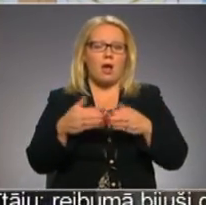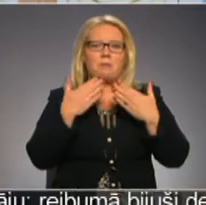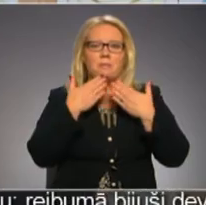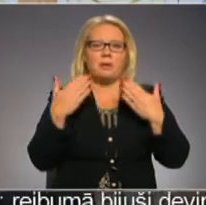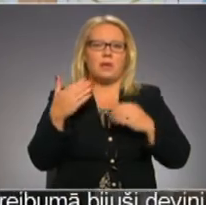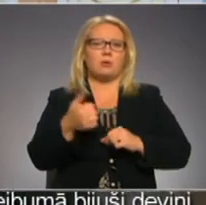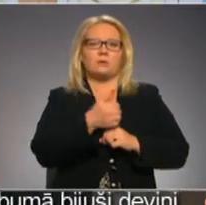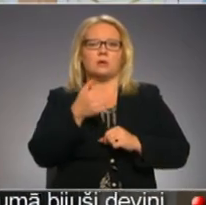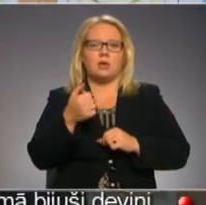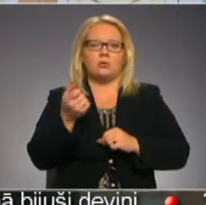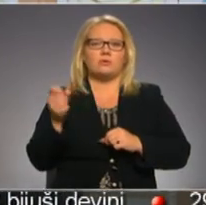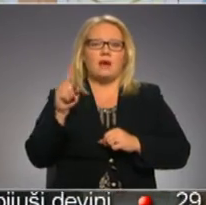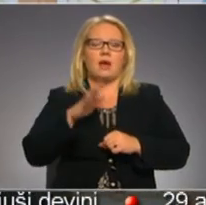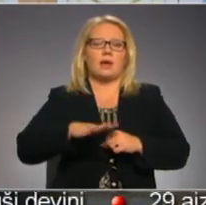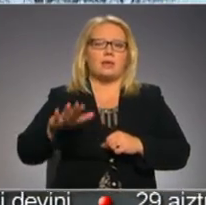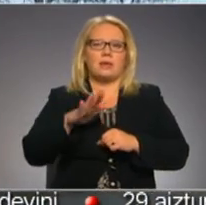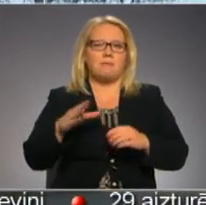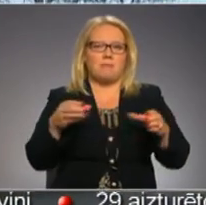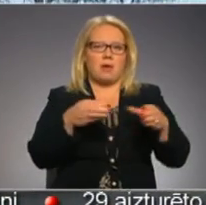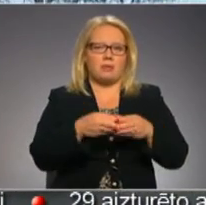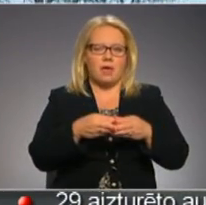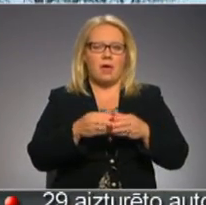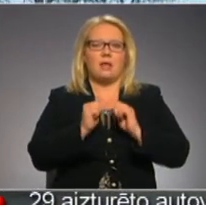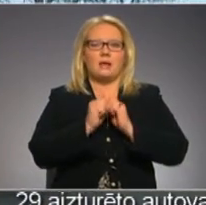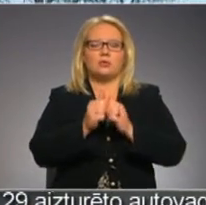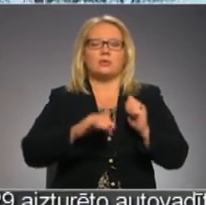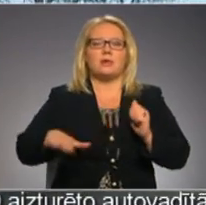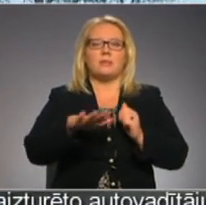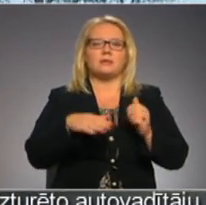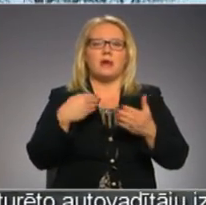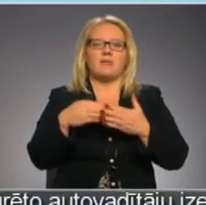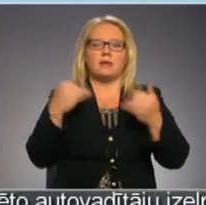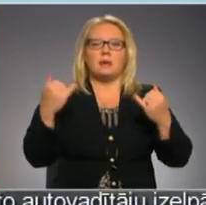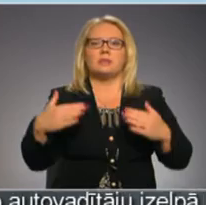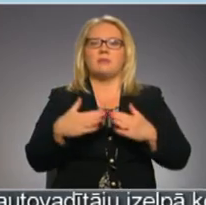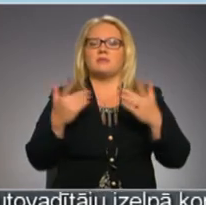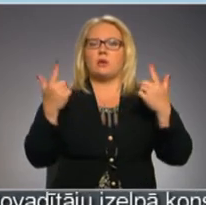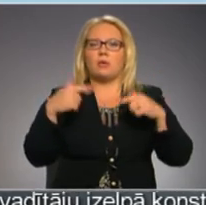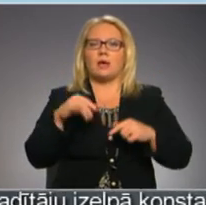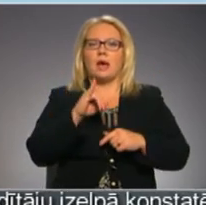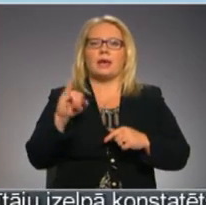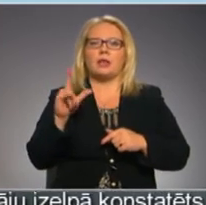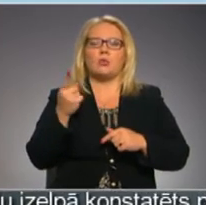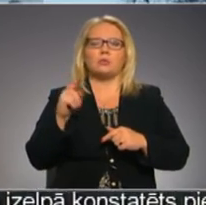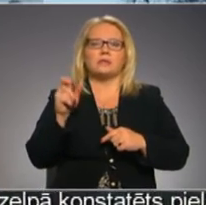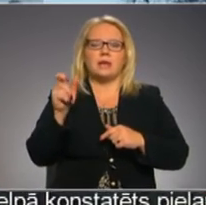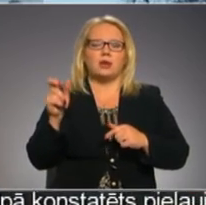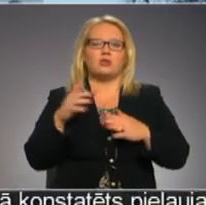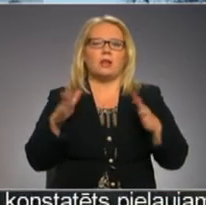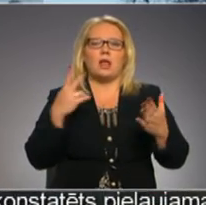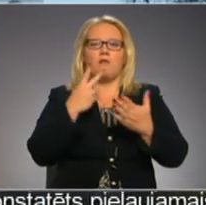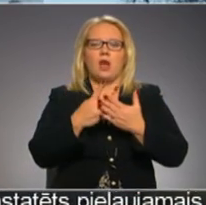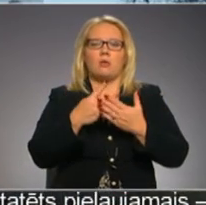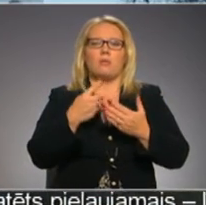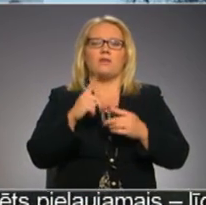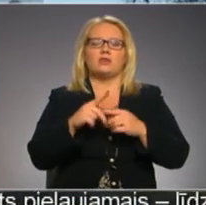Pēdējos gadus gadu vairāk ģimenē. Līdz tik uz ģimeniskām vērtībām Ziemassvētku laikā ilūkstieši lielu vērību pievērš arī